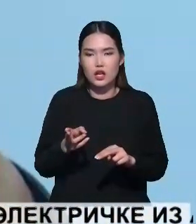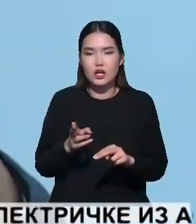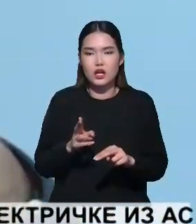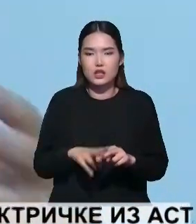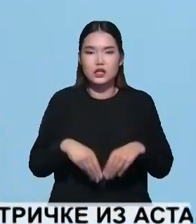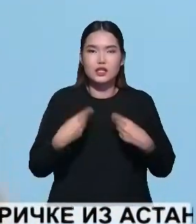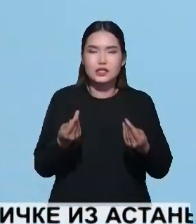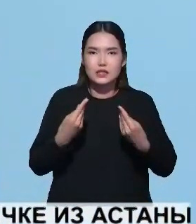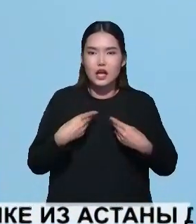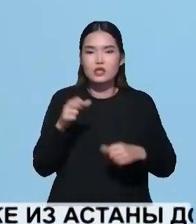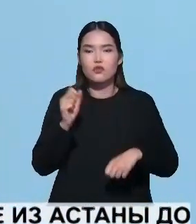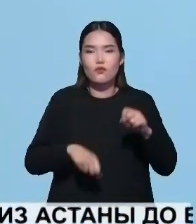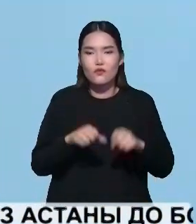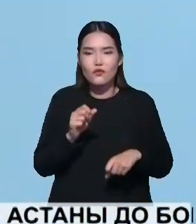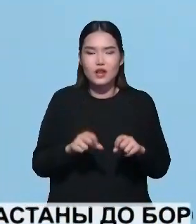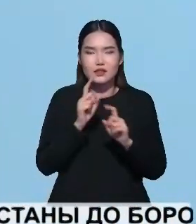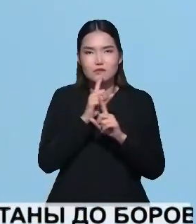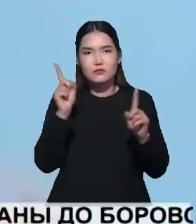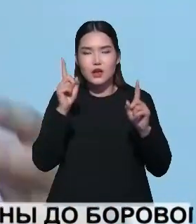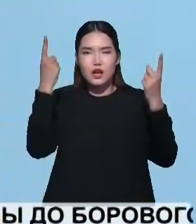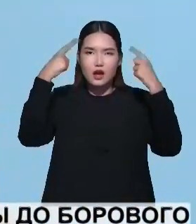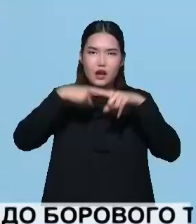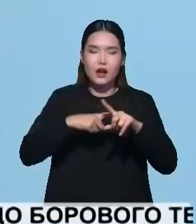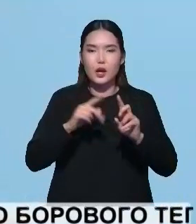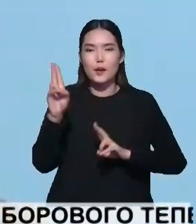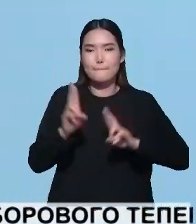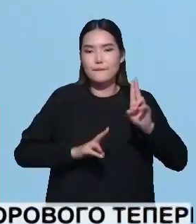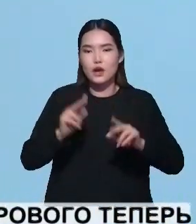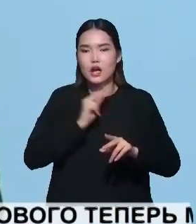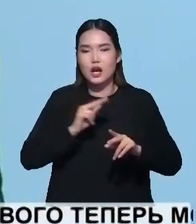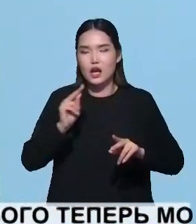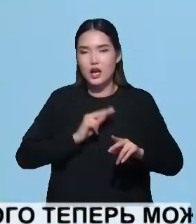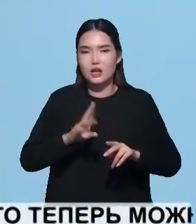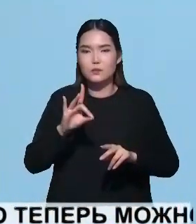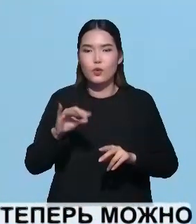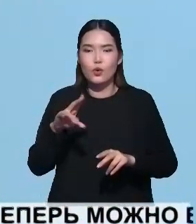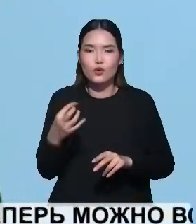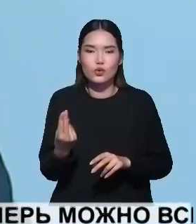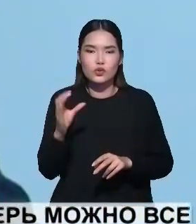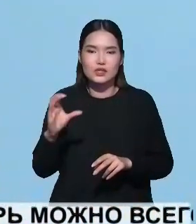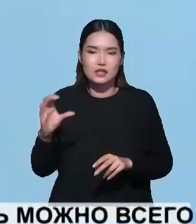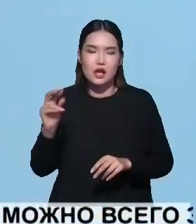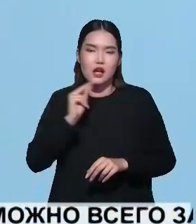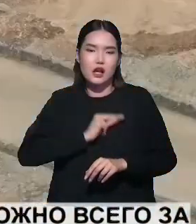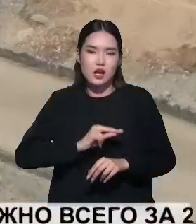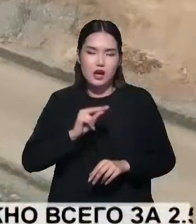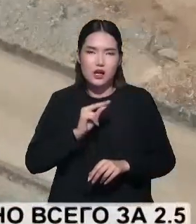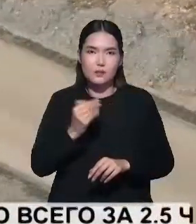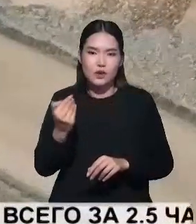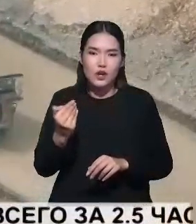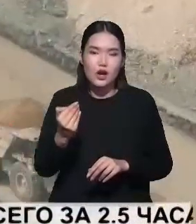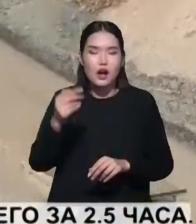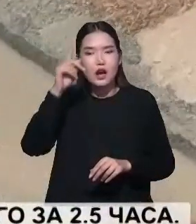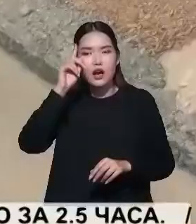процесс от начала добычи руды до аффинажа золота в Казахстане. Отмечу, что предприятие в Костанайской области в